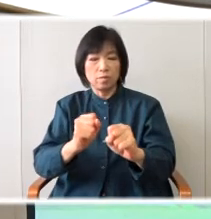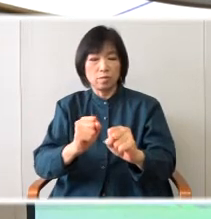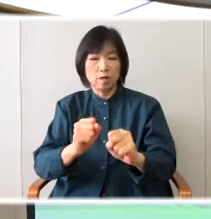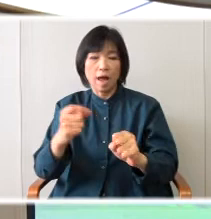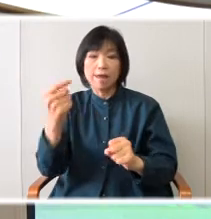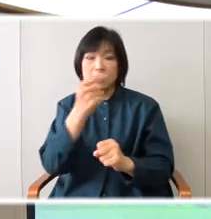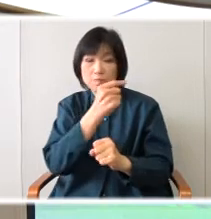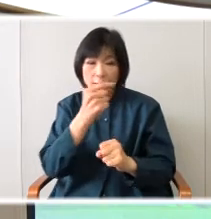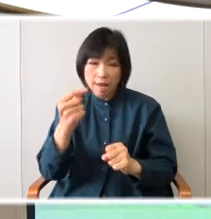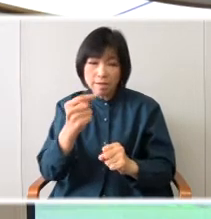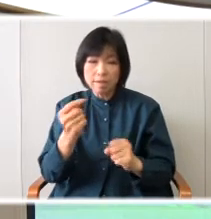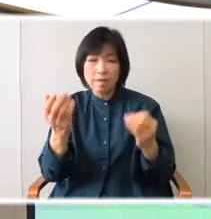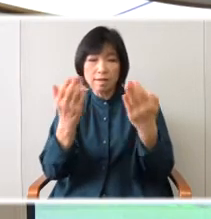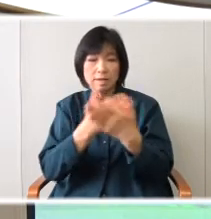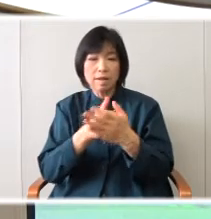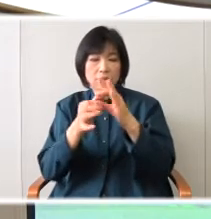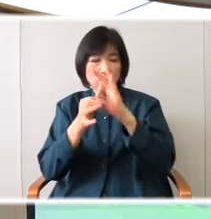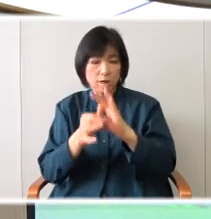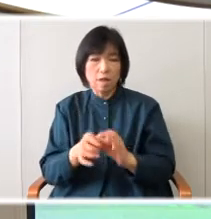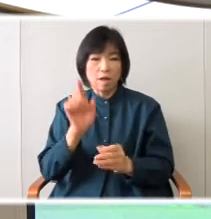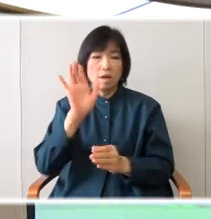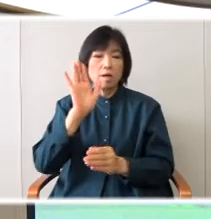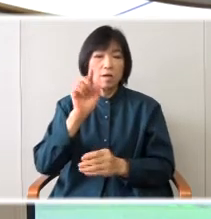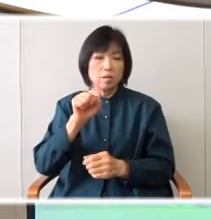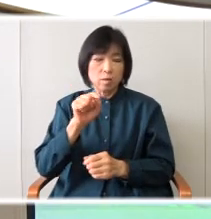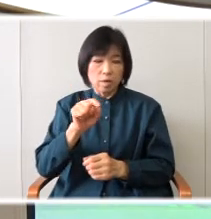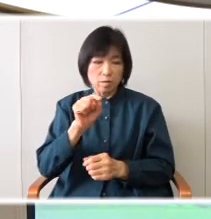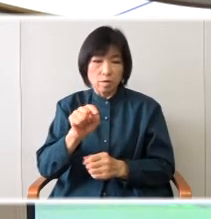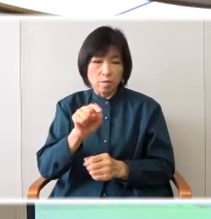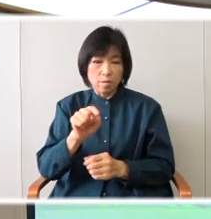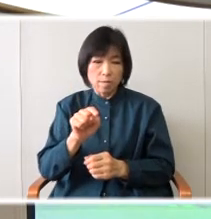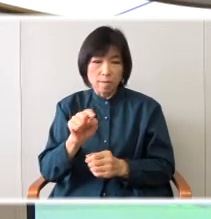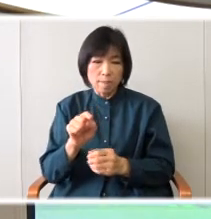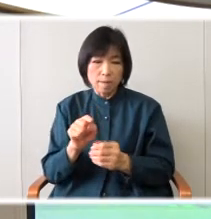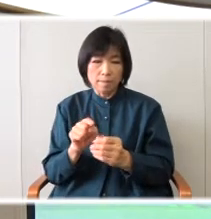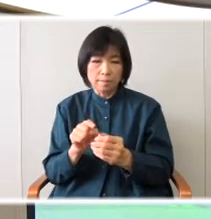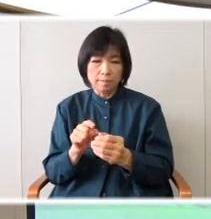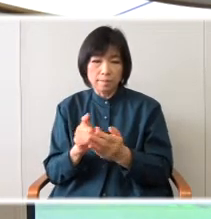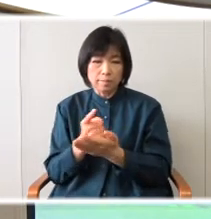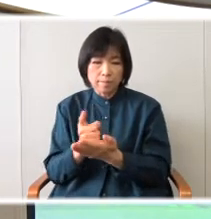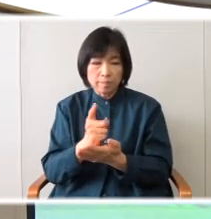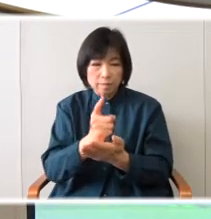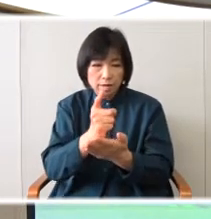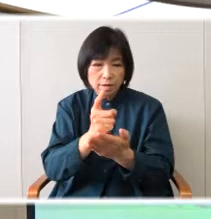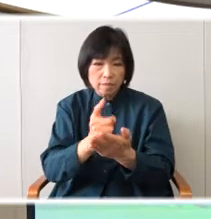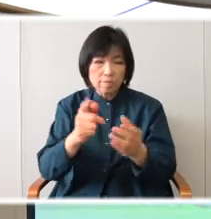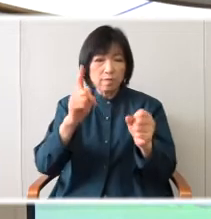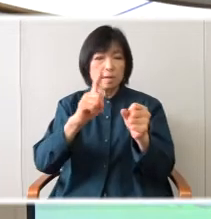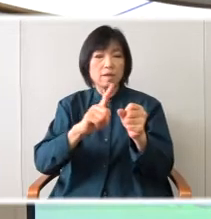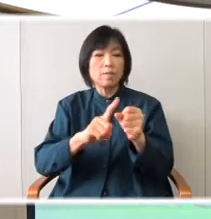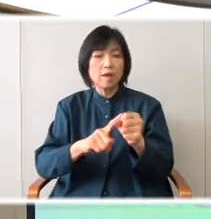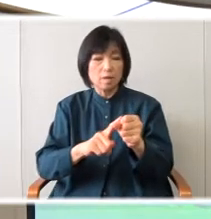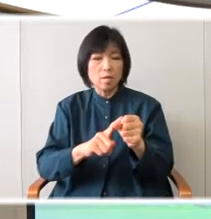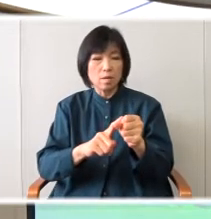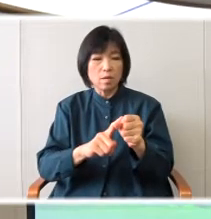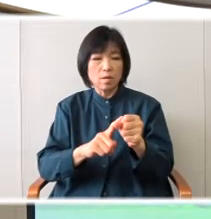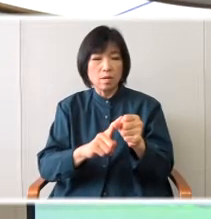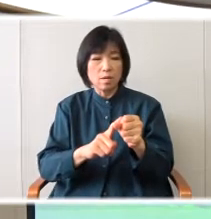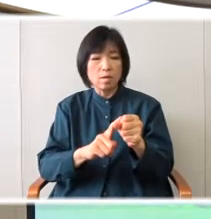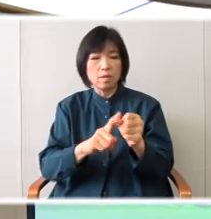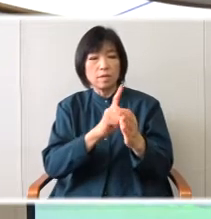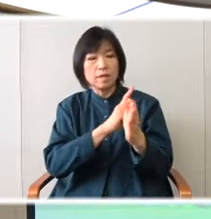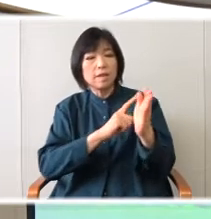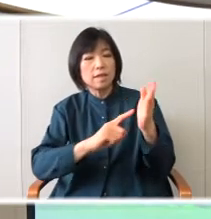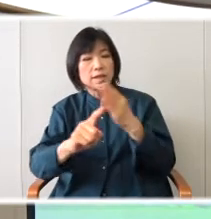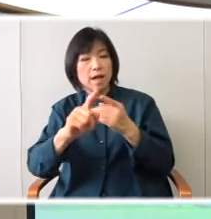、それをさらにこう推し進めていく時の、まあまあ、リーダー的な自治体というのを、ね、探